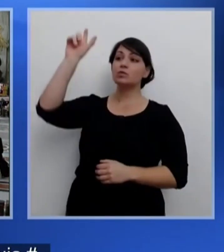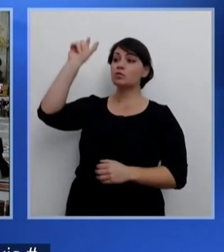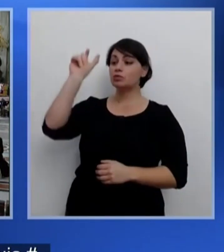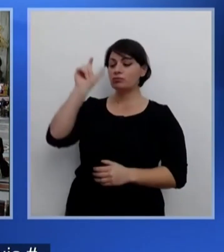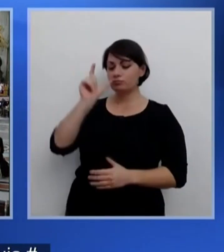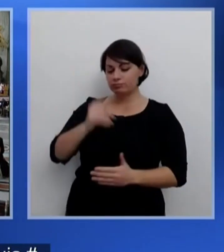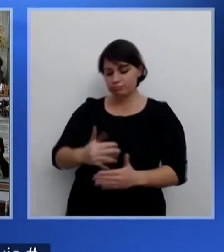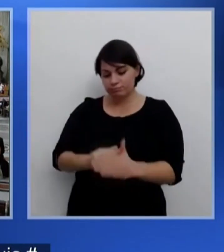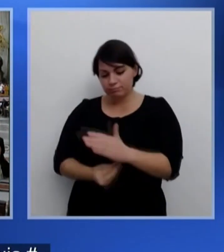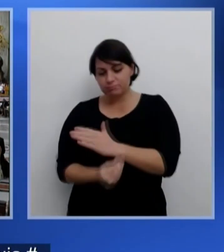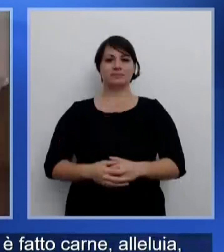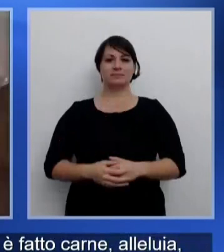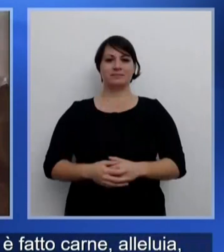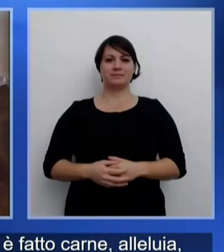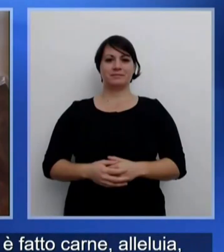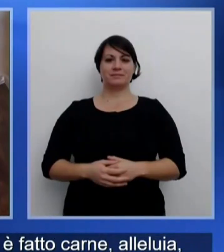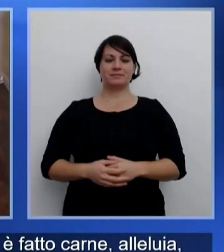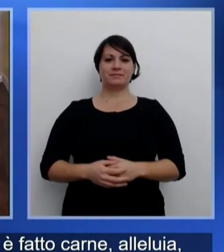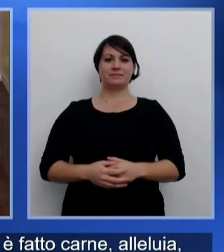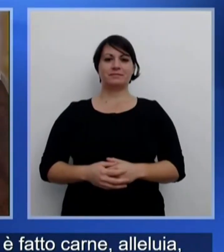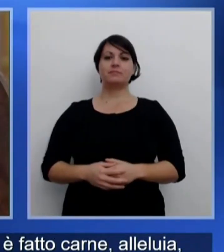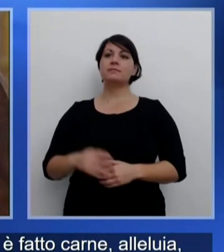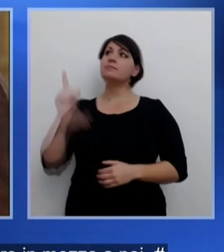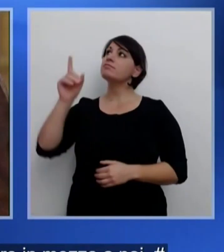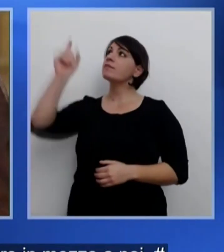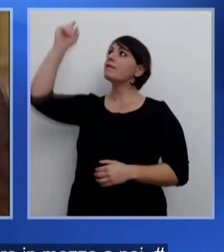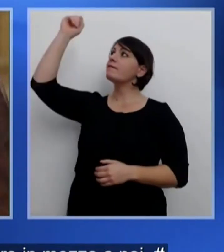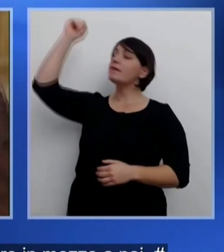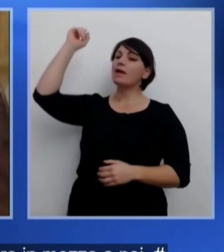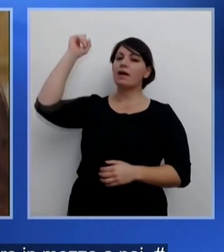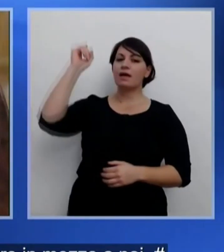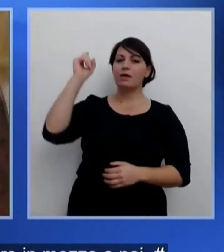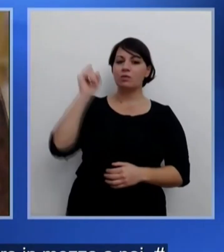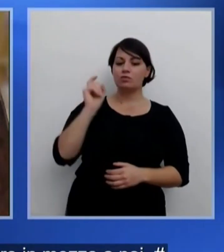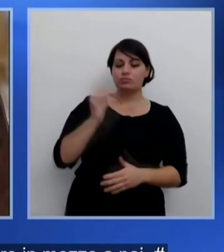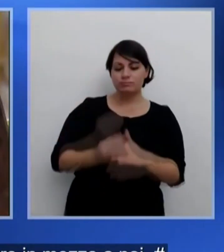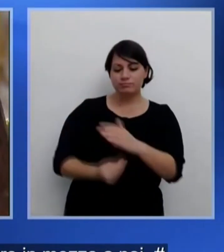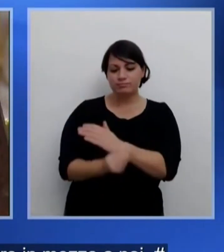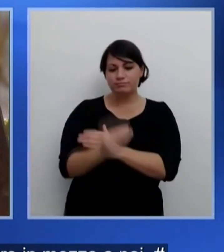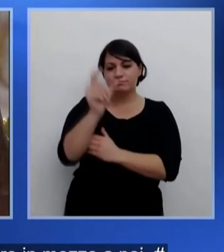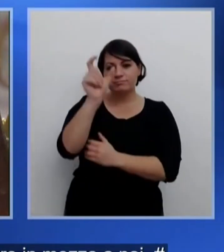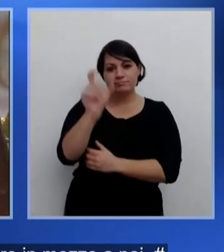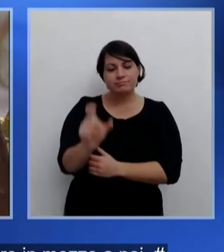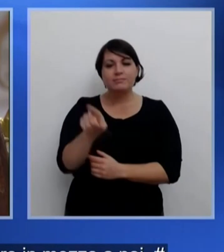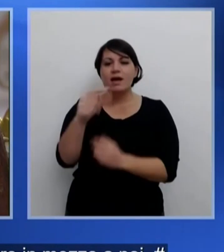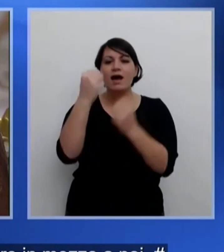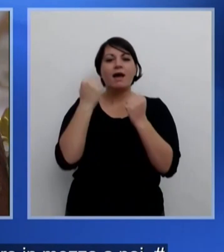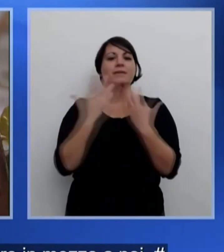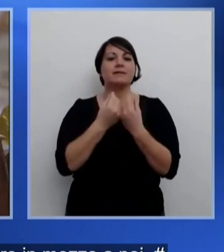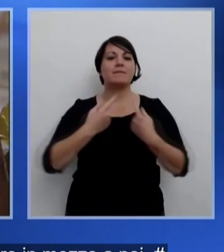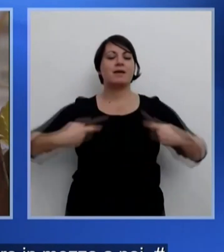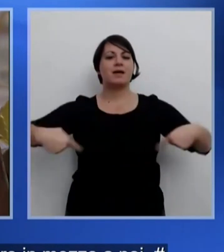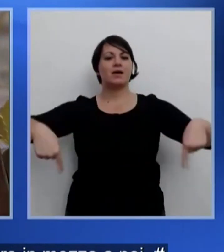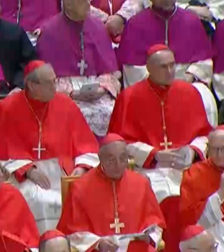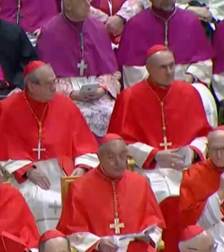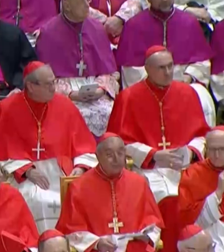religiose ringrazio don Mimmo Lo Russo e la parrocchia per la sua opera quotidiana ha continuato il primo cittadino anche in virtù di questo evento